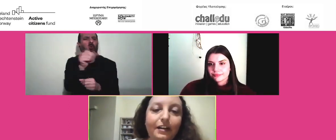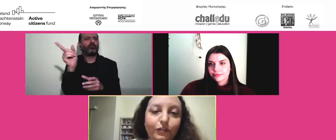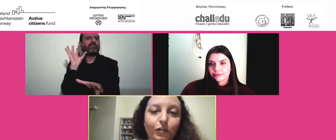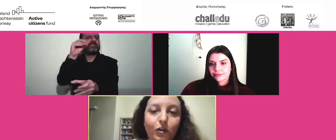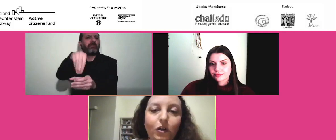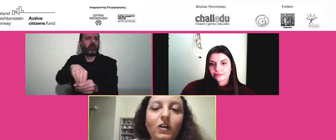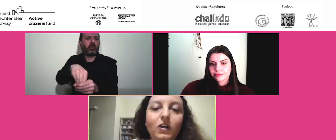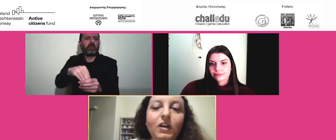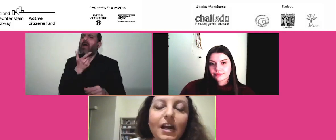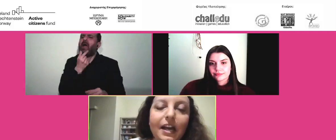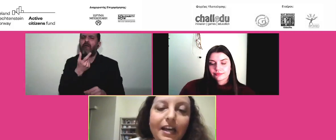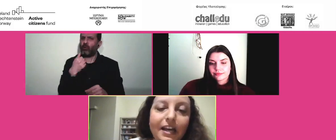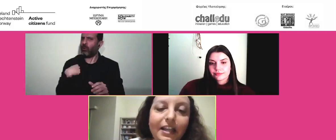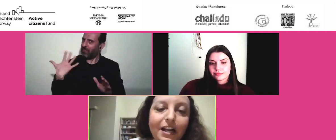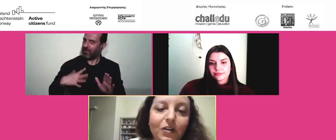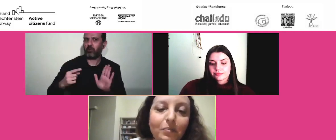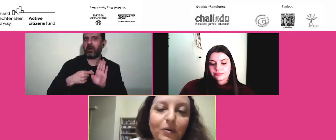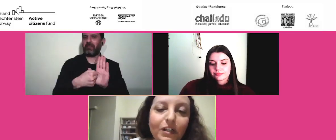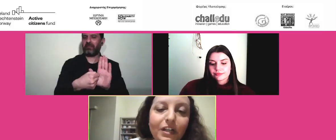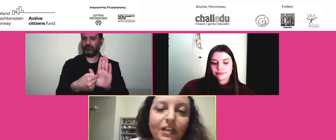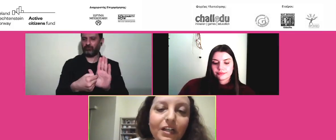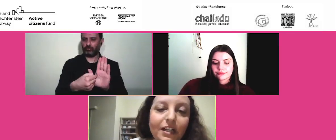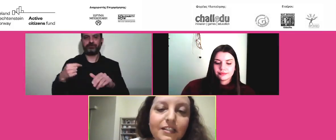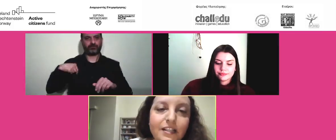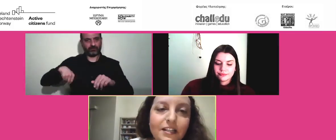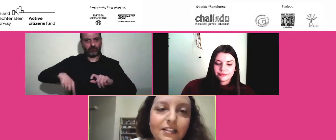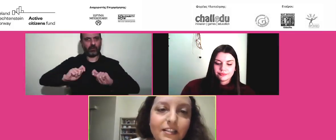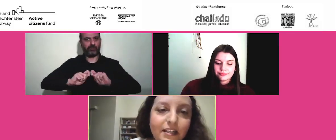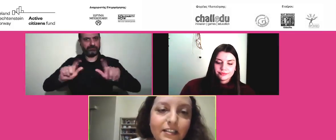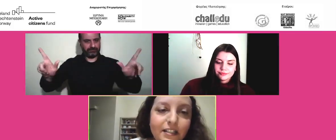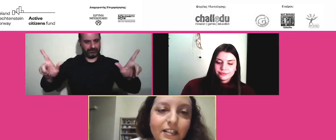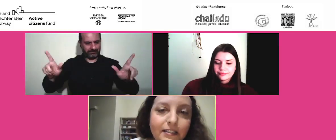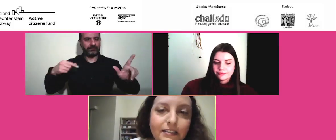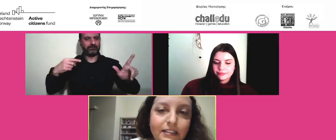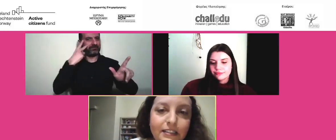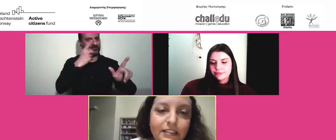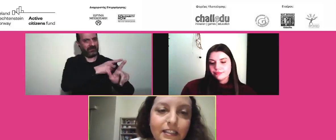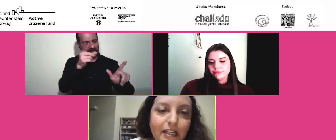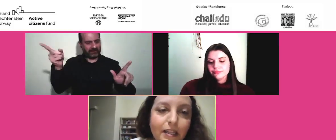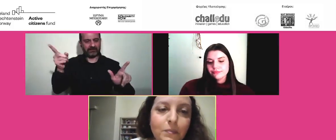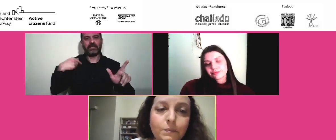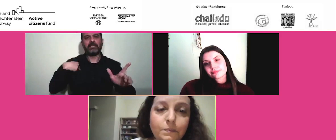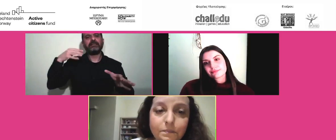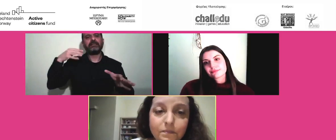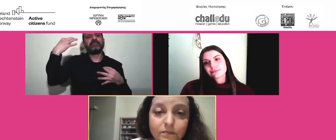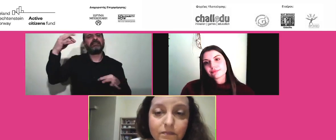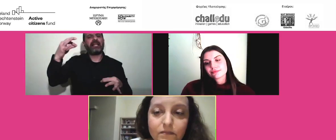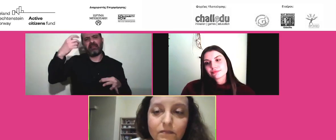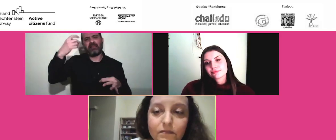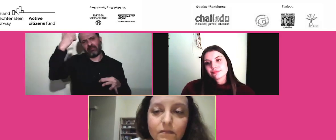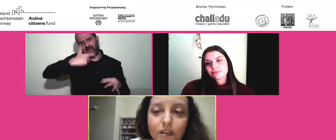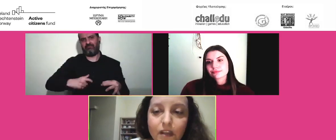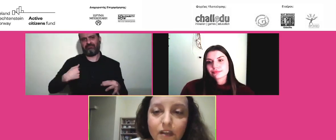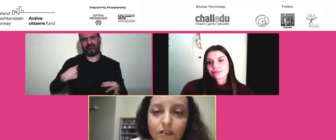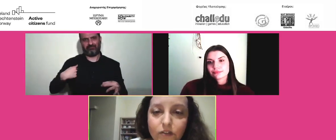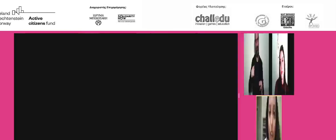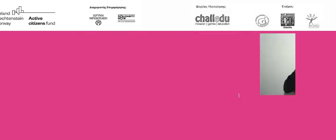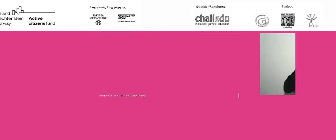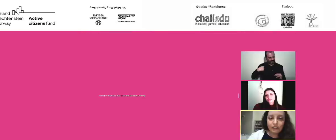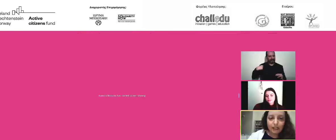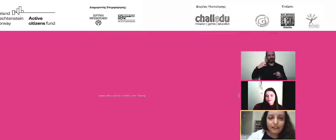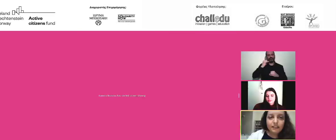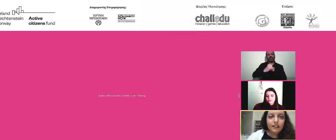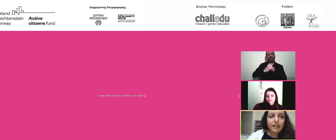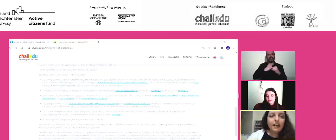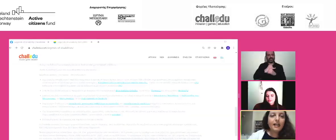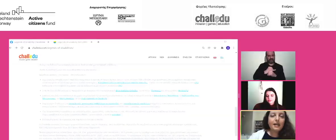είναι αυτό. Θα κάνω λοιπόν ένα share screen τη σελίδα μου στο